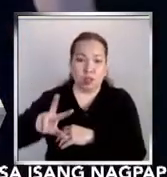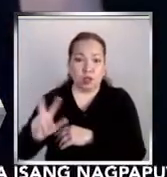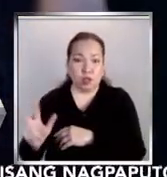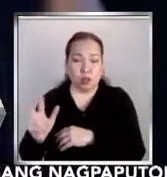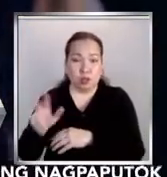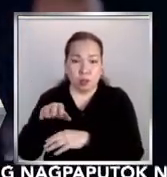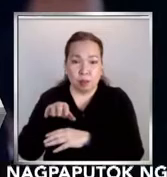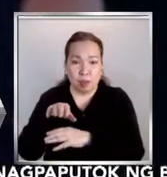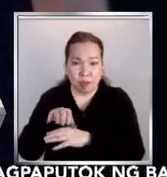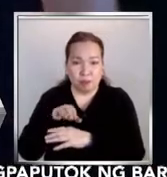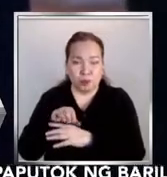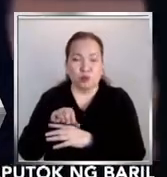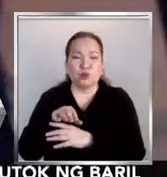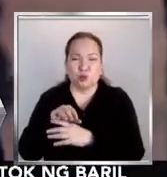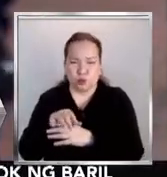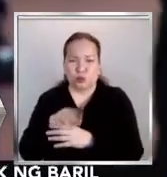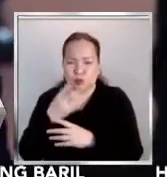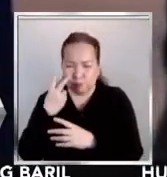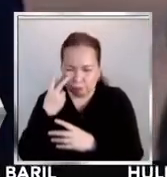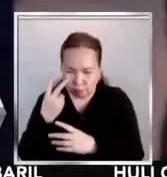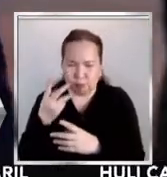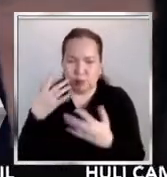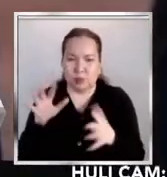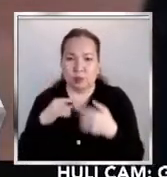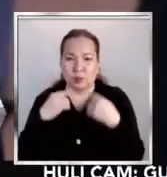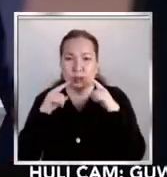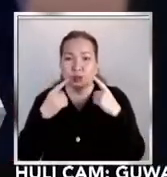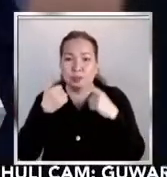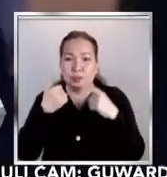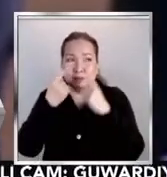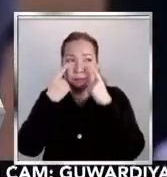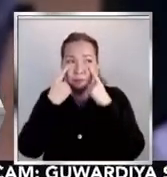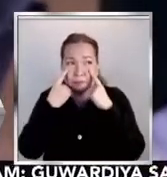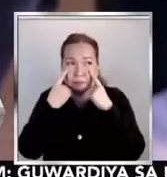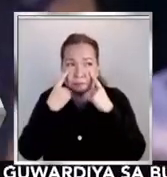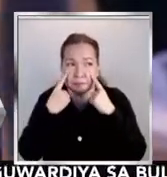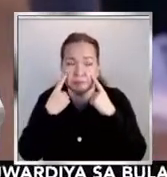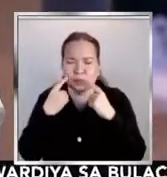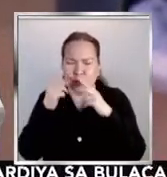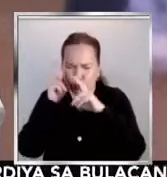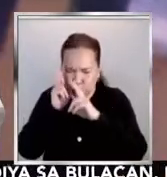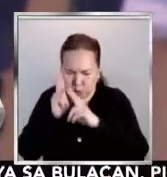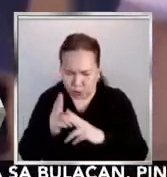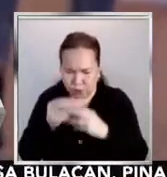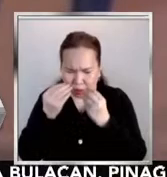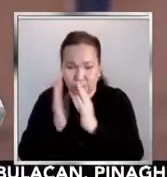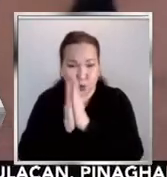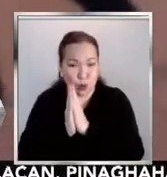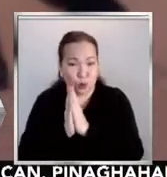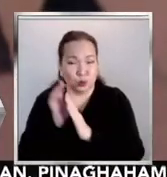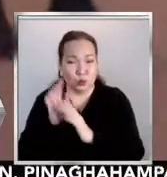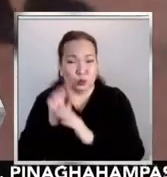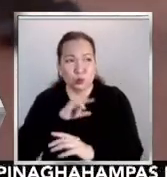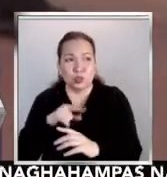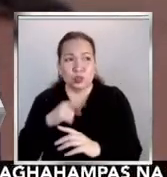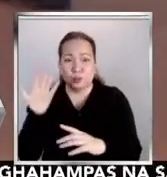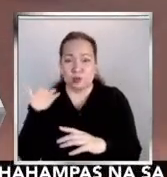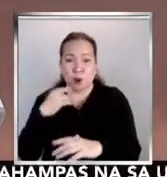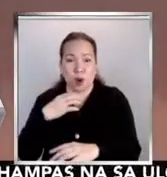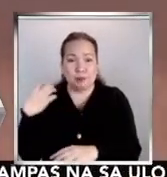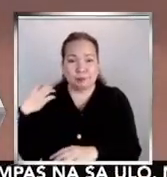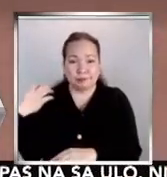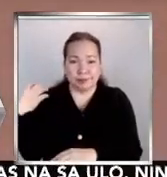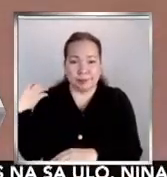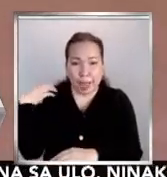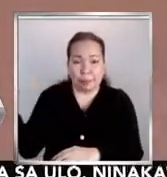Queen Elizabeth II. Mangiyak-ngiyak siya at nag-alay ng maigsing dasal. Bilang dating captain ng soccer team